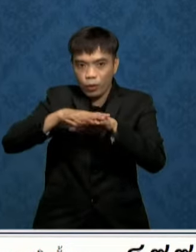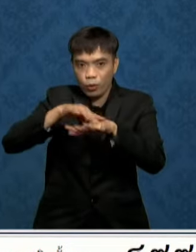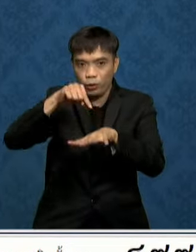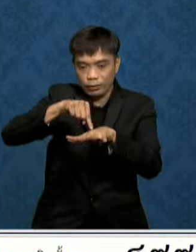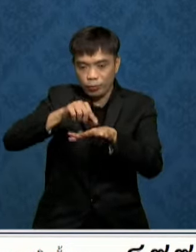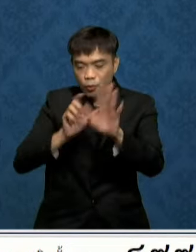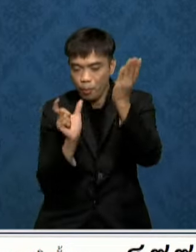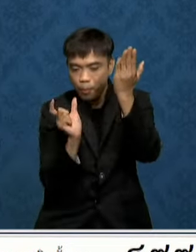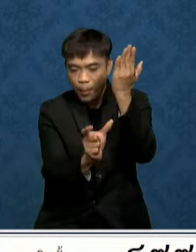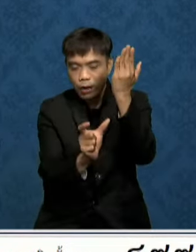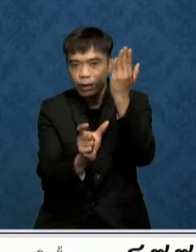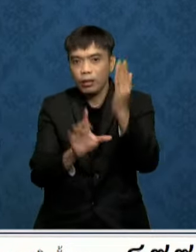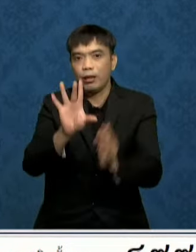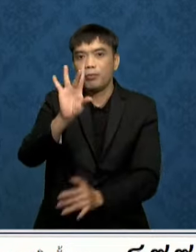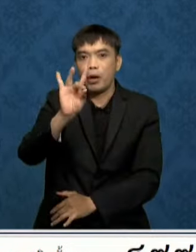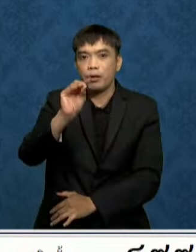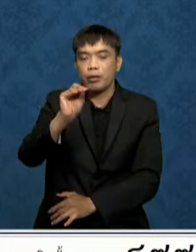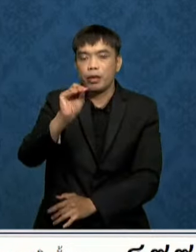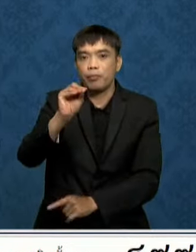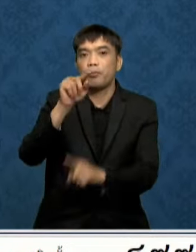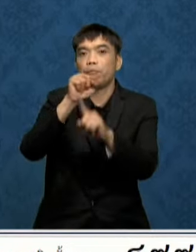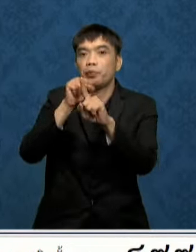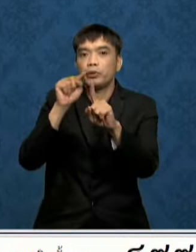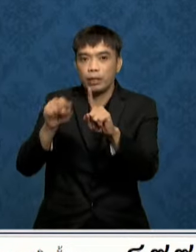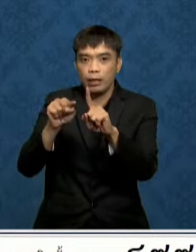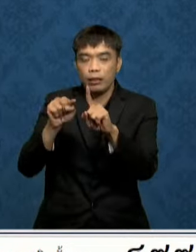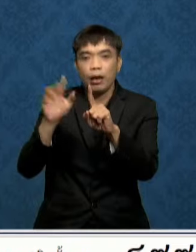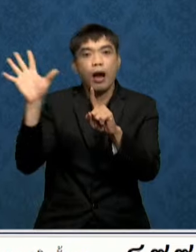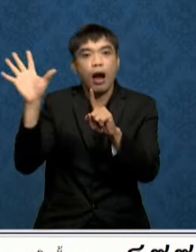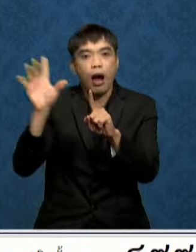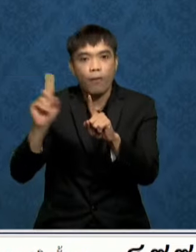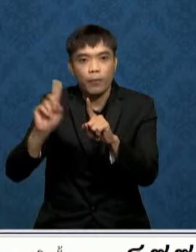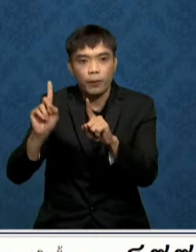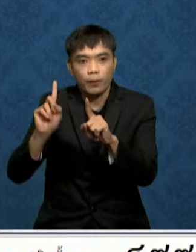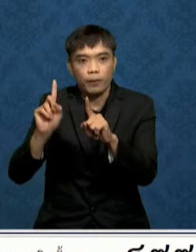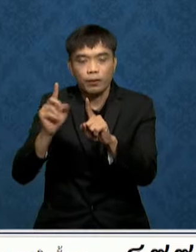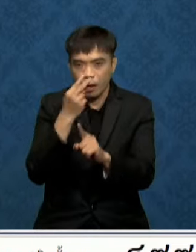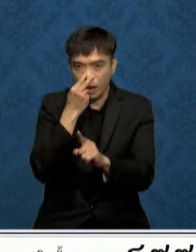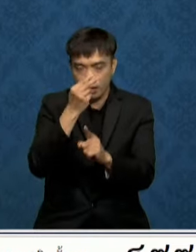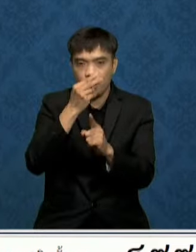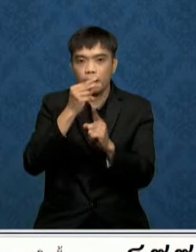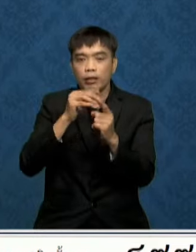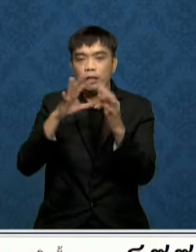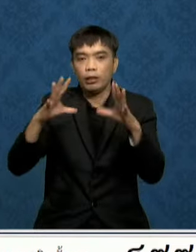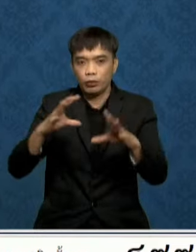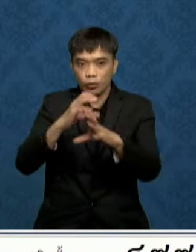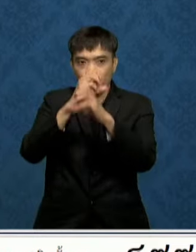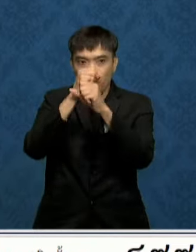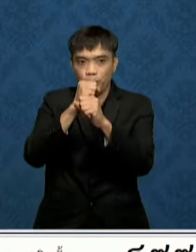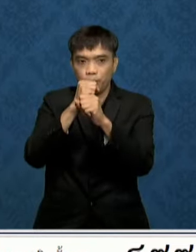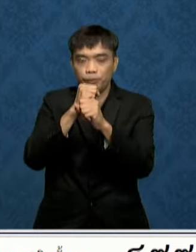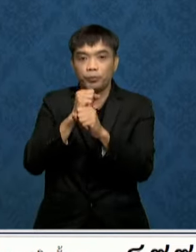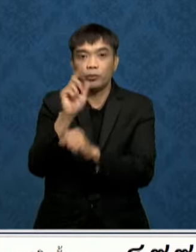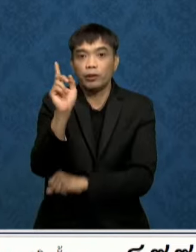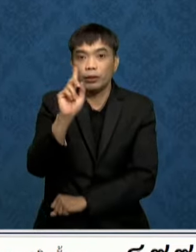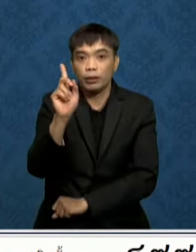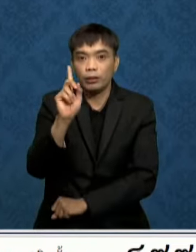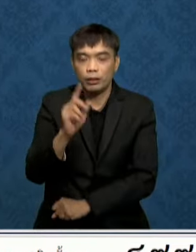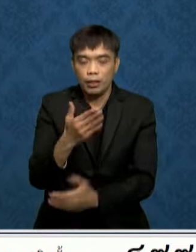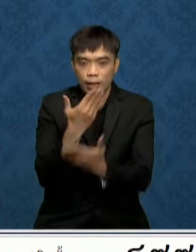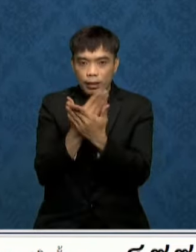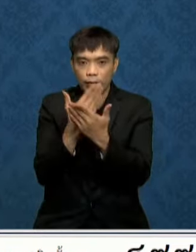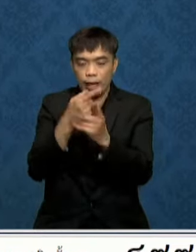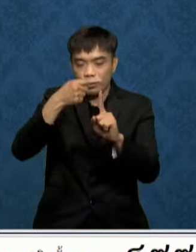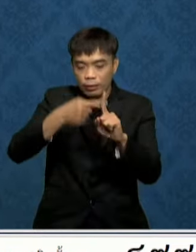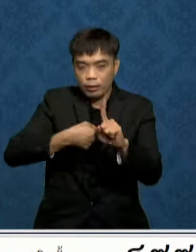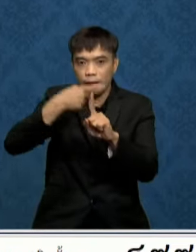80%ที่บอกว่าเป็นรายจ่ายลงทุนนั้นนำมาจากอะไรได้บ้างดิฉันก็เลยเอาไปรวบรวมมาให้ค่ะปรากฏว่ารายจ่ายในแต่